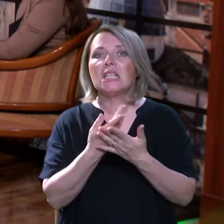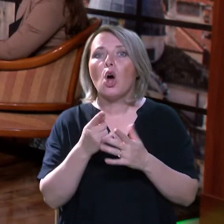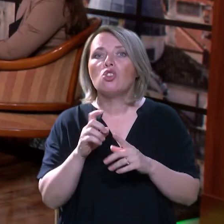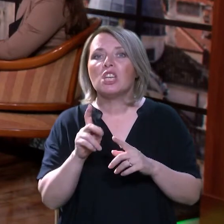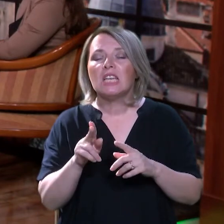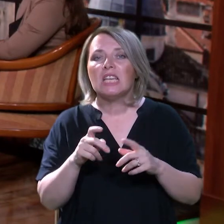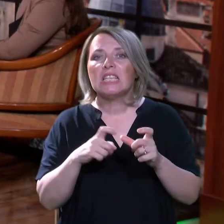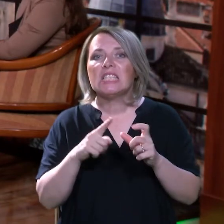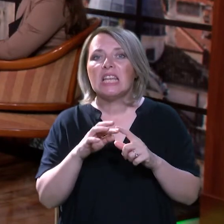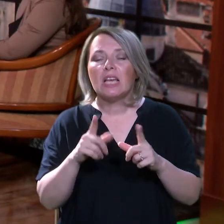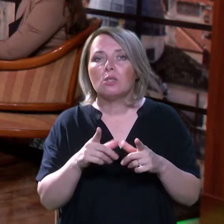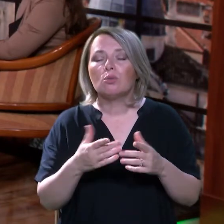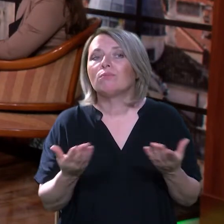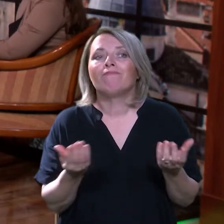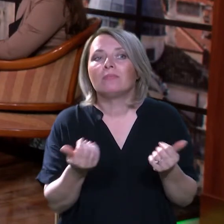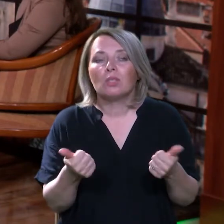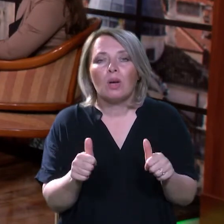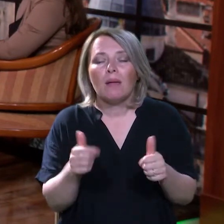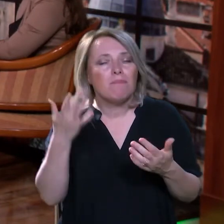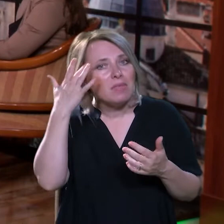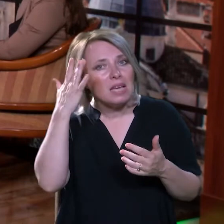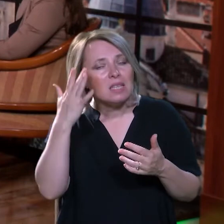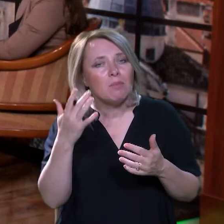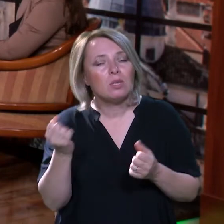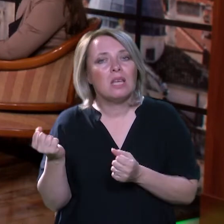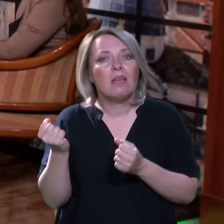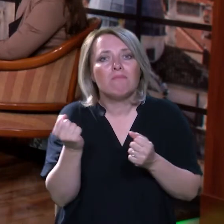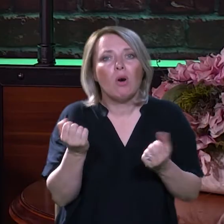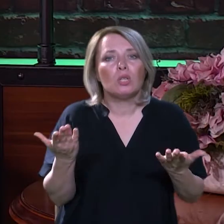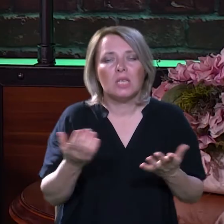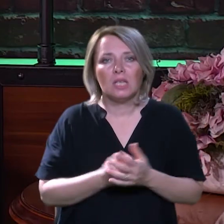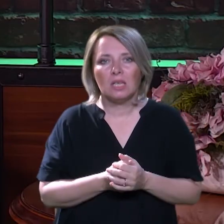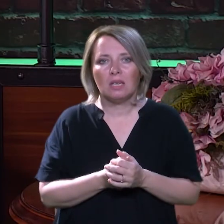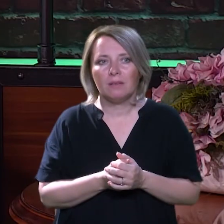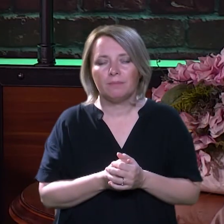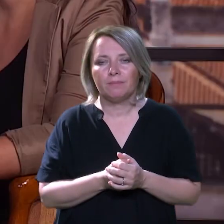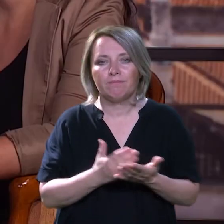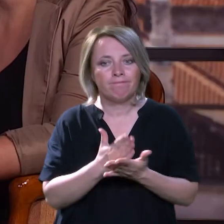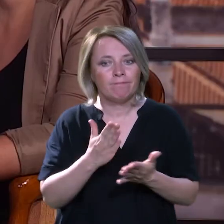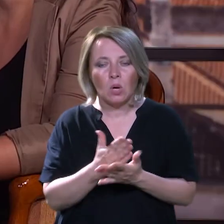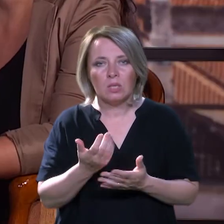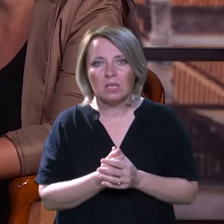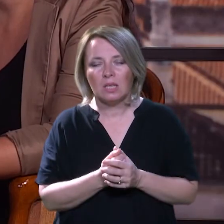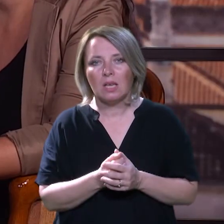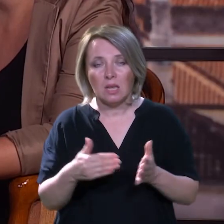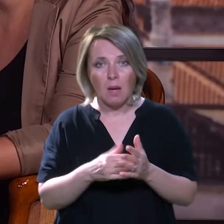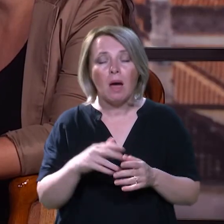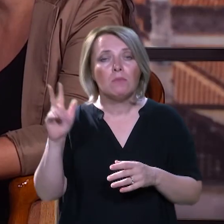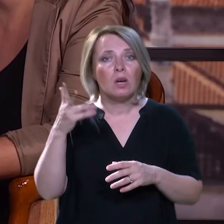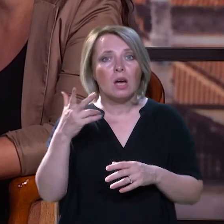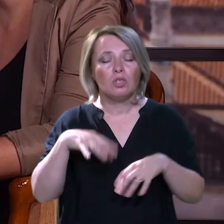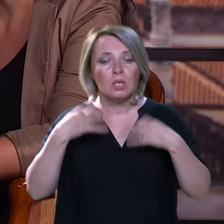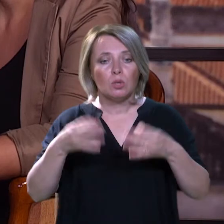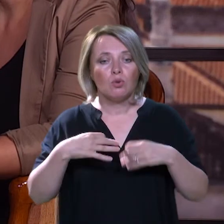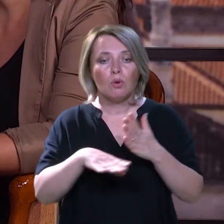nekakvom stresu s kojim se ne znamo još uvijek adekvatno nositi, a trebamo naučiti. To je i onda što ste sami rekli, potražiti